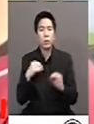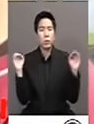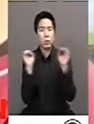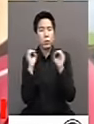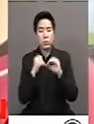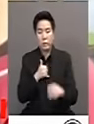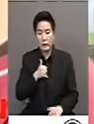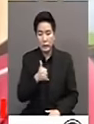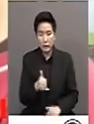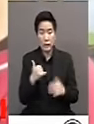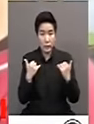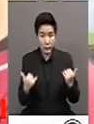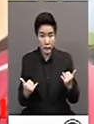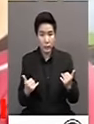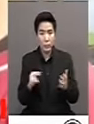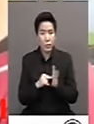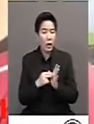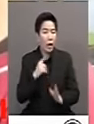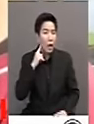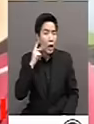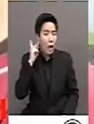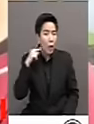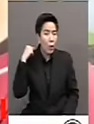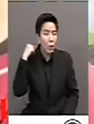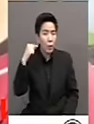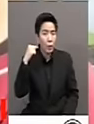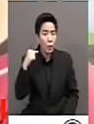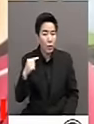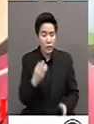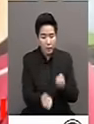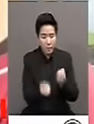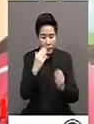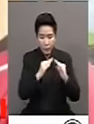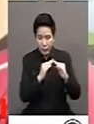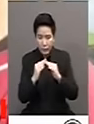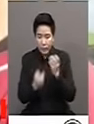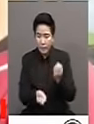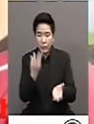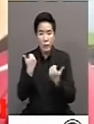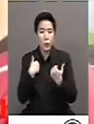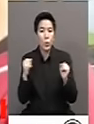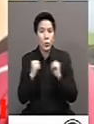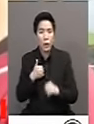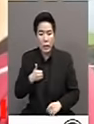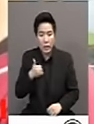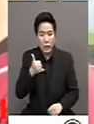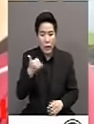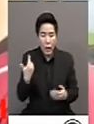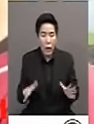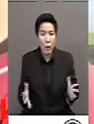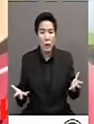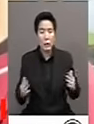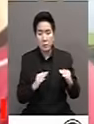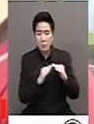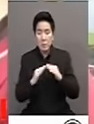มผัสทับเบิกเลยเนี่ยก็จะได้ยินแต่ข่าวในแง่ลบเรื่องรีสอร์ทนะครับกลัวขึ้นมาแล้วเหมือนกับว่าจะ